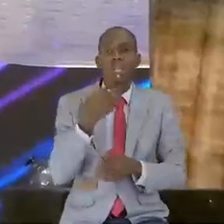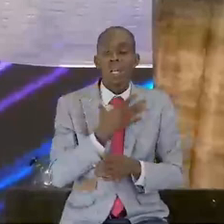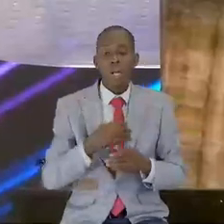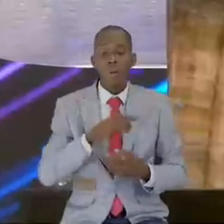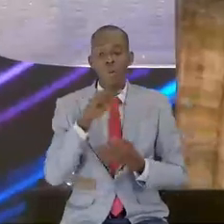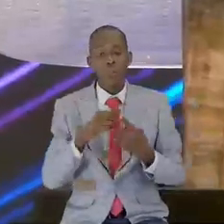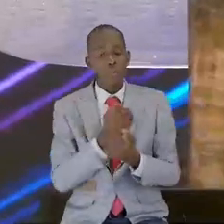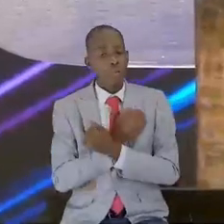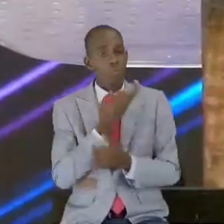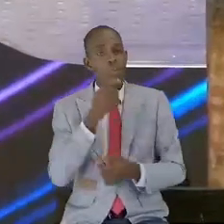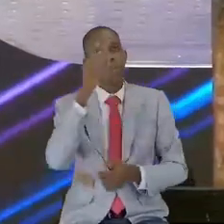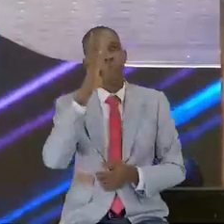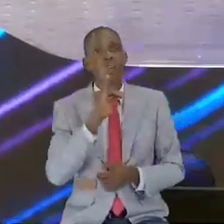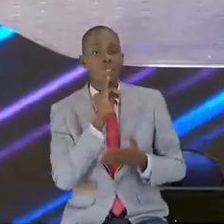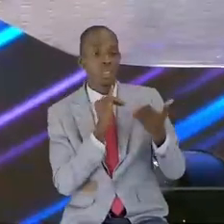êtes né de nouveau.